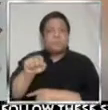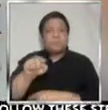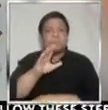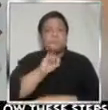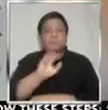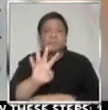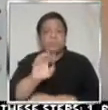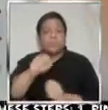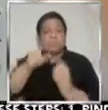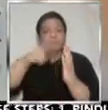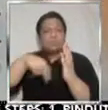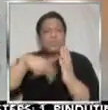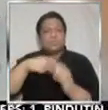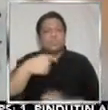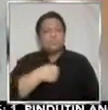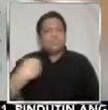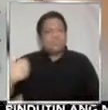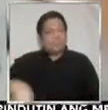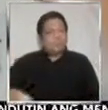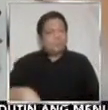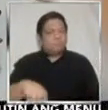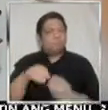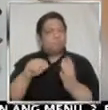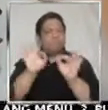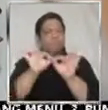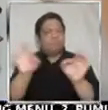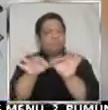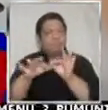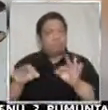Mandarin Chinese characters.